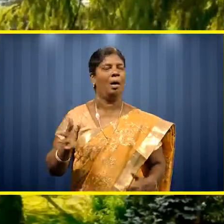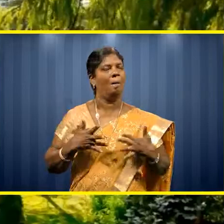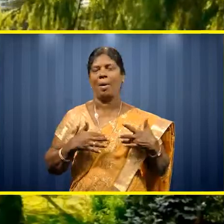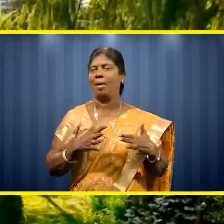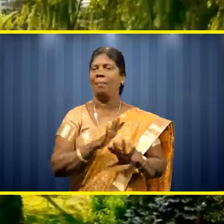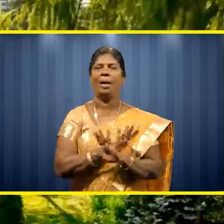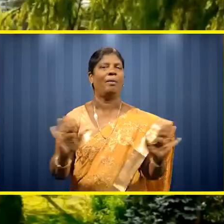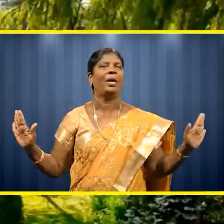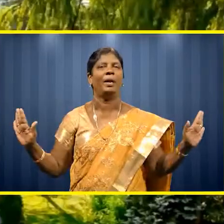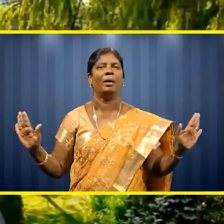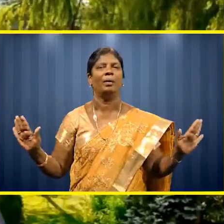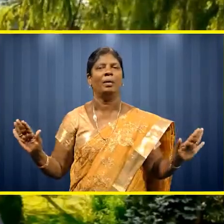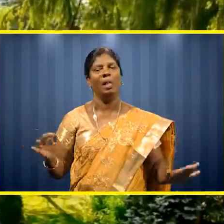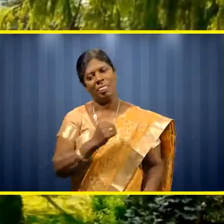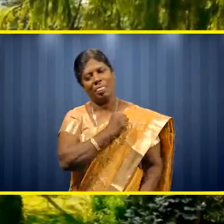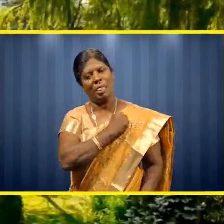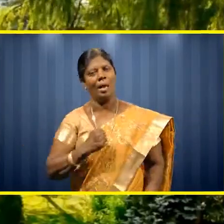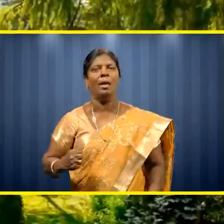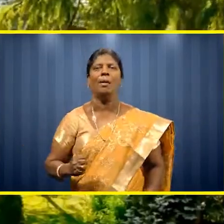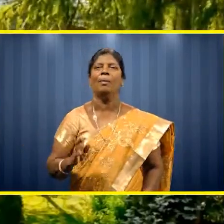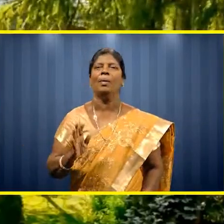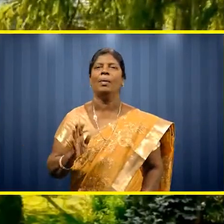கொள்ளுங்கள், அப்படின்னா பயப்படாதீர்கள்,